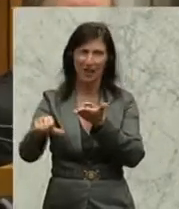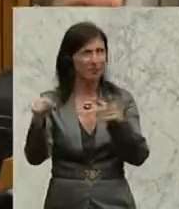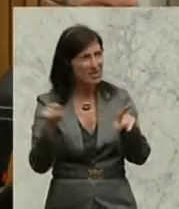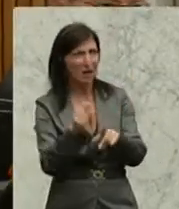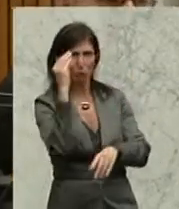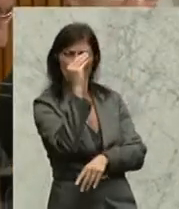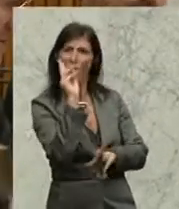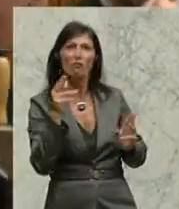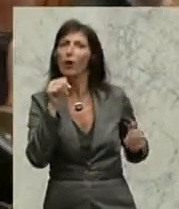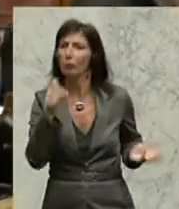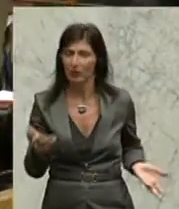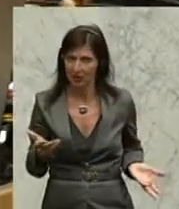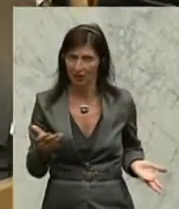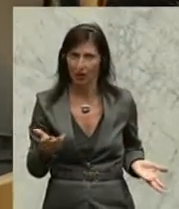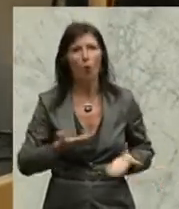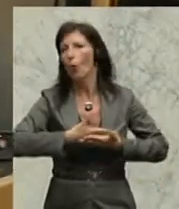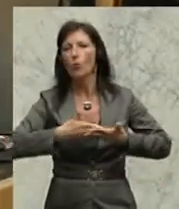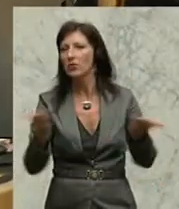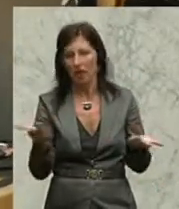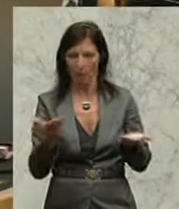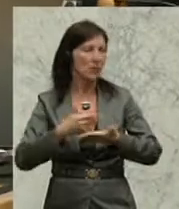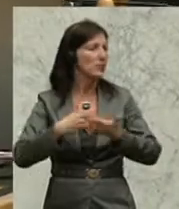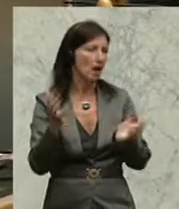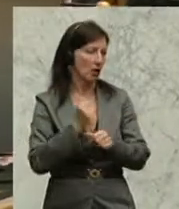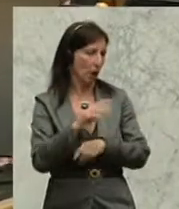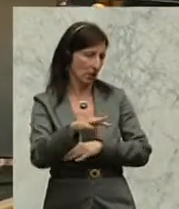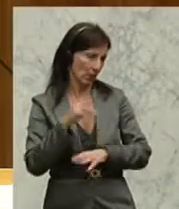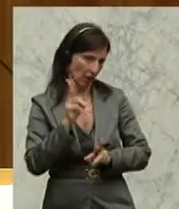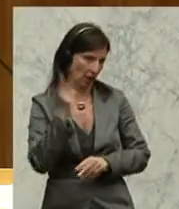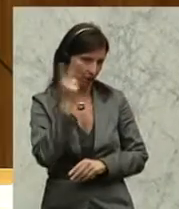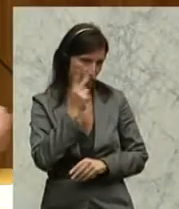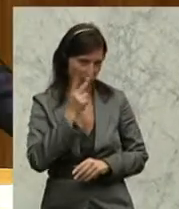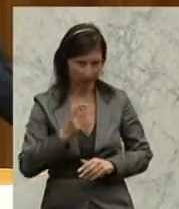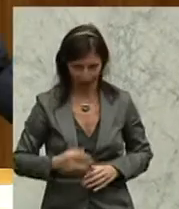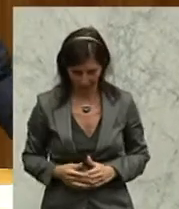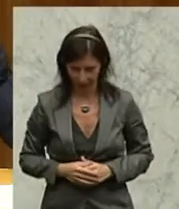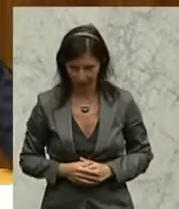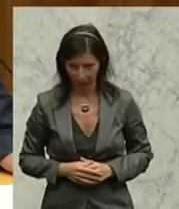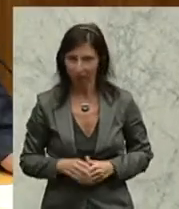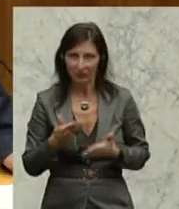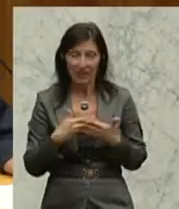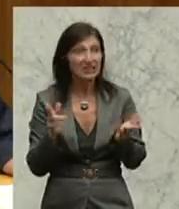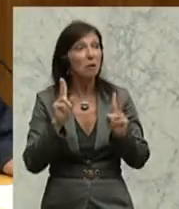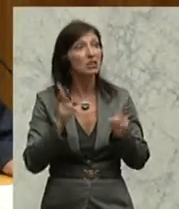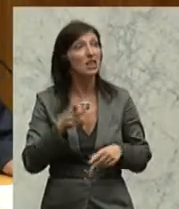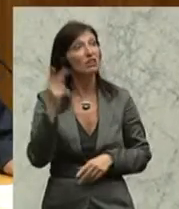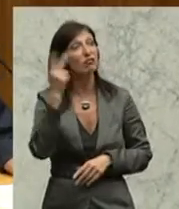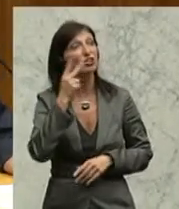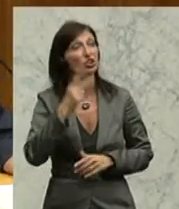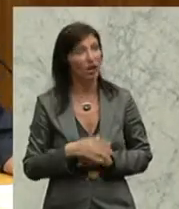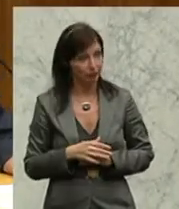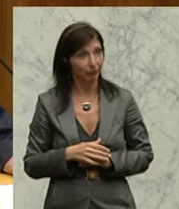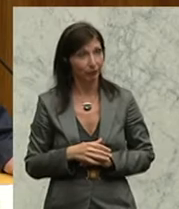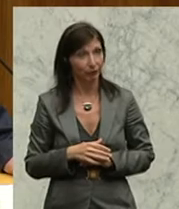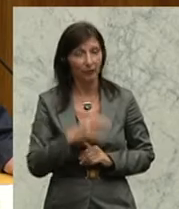und warum das versteht keiner übertrieben das versteht kein arbeitnehmer dass jeder normale